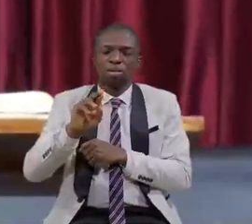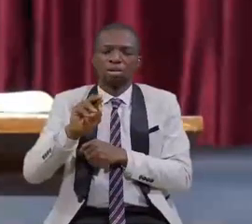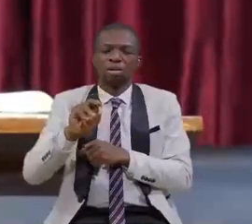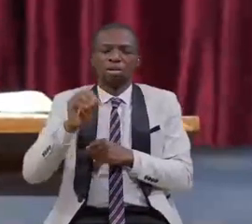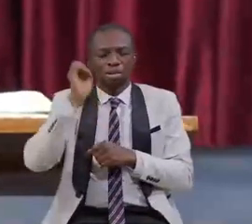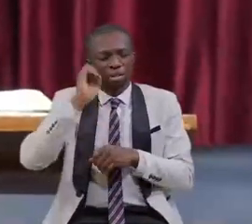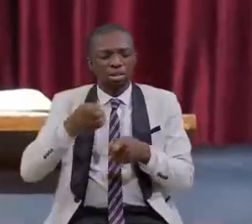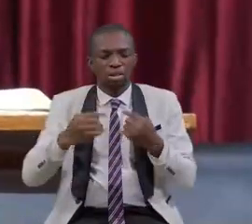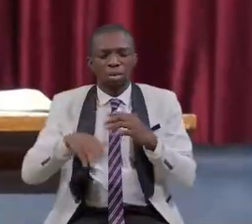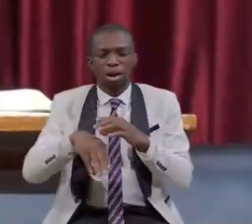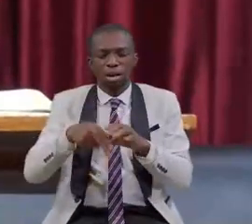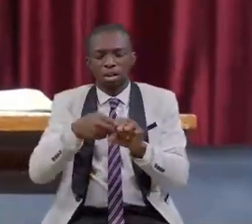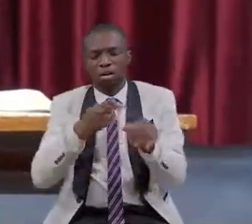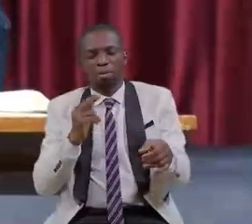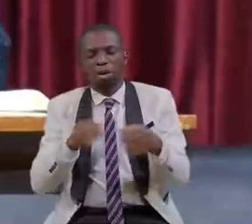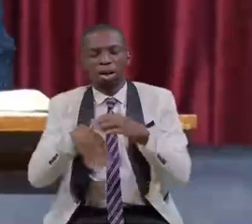Que je vais te bénir.